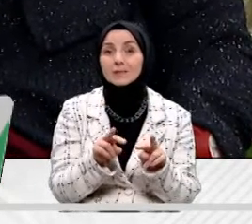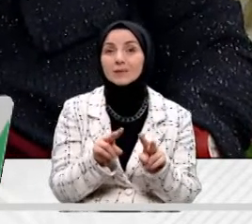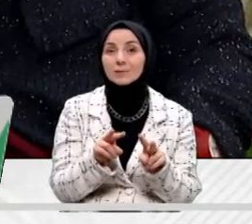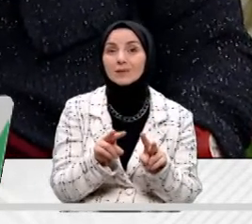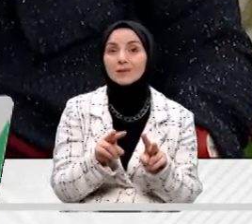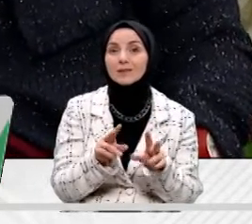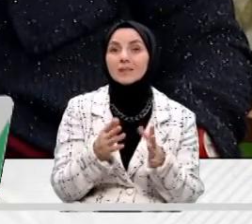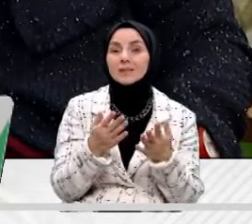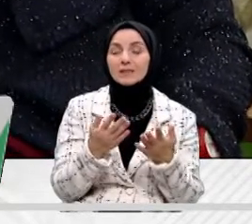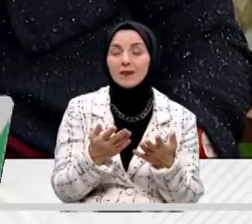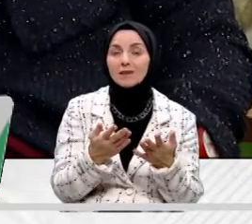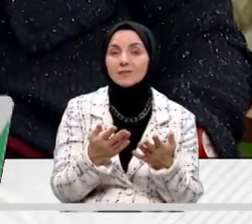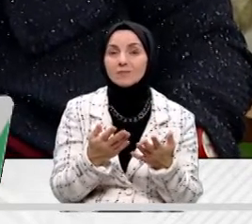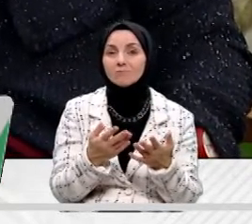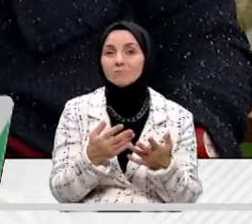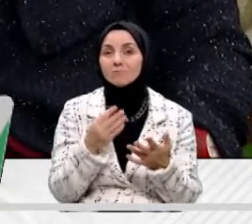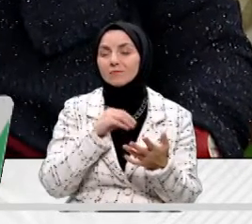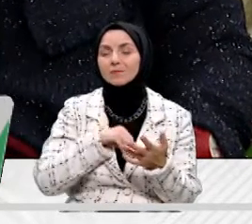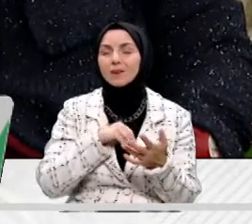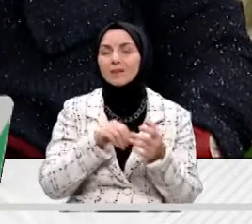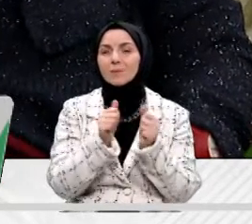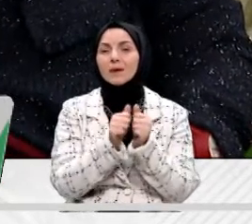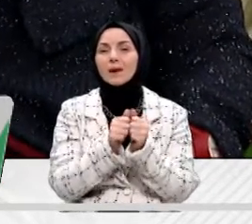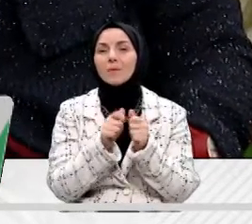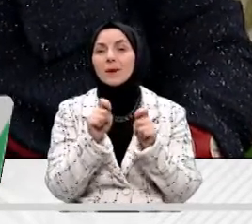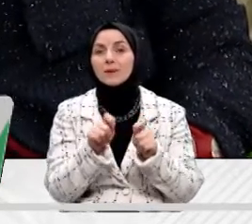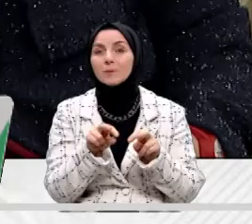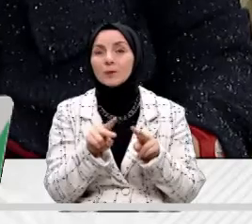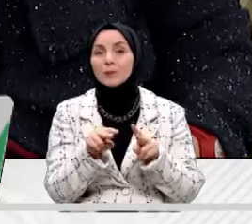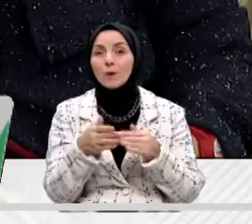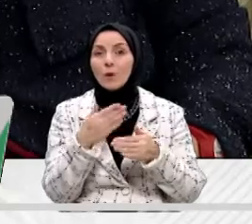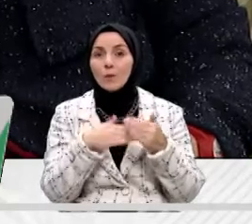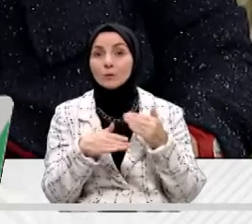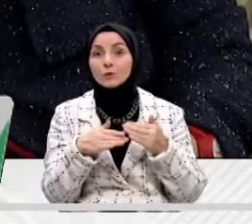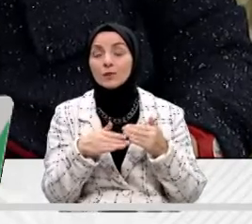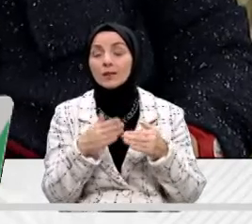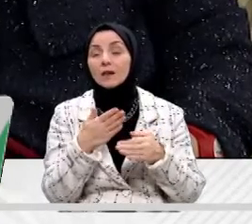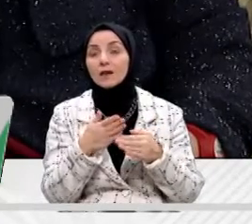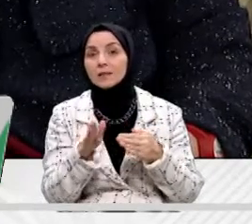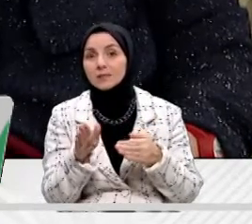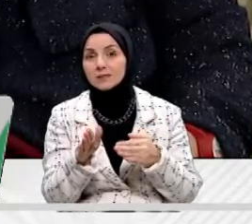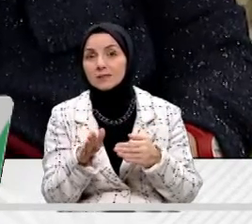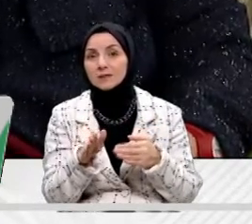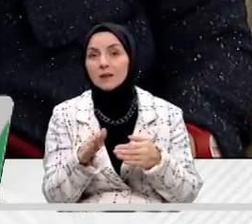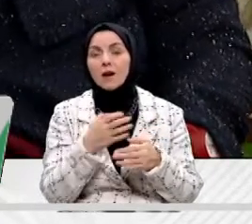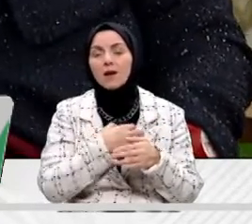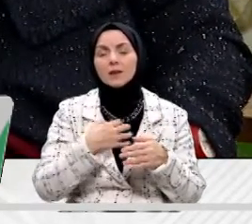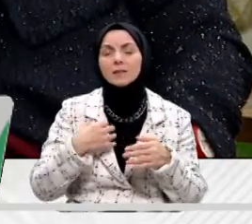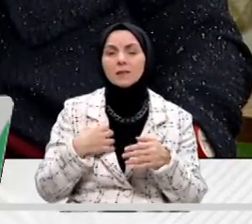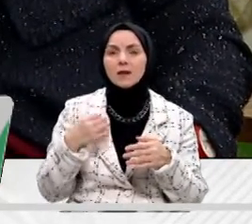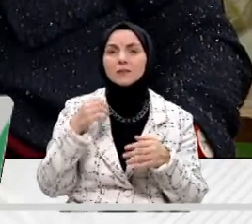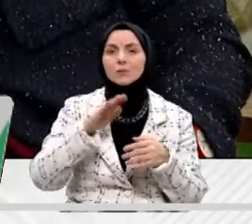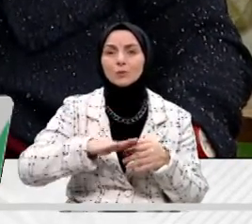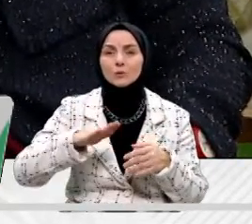yani çoğul 3 kişilik biter ilk önce ayırın ya çok önemli biliyor musunuz anneler çocuklarından kopmaktan